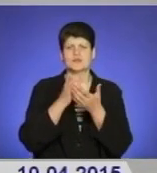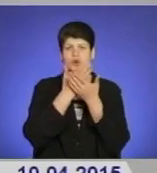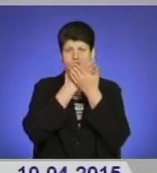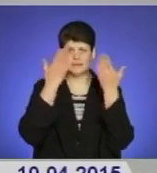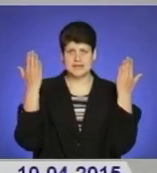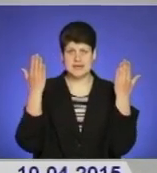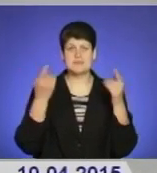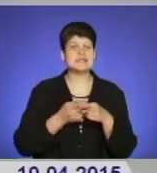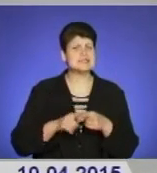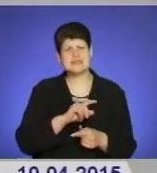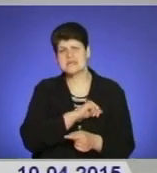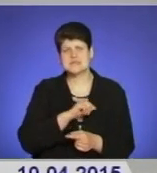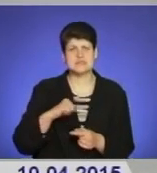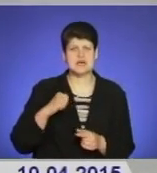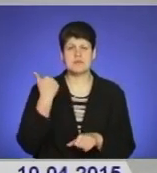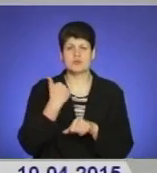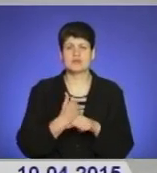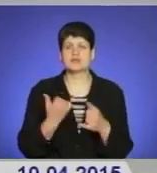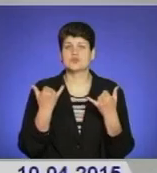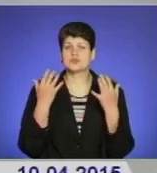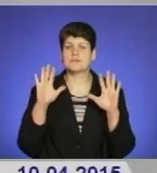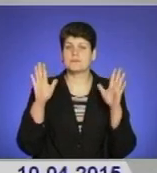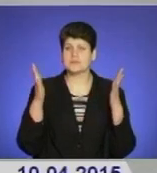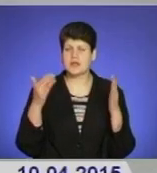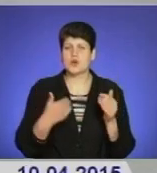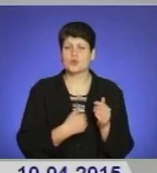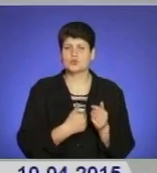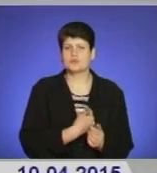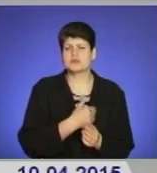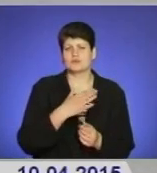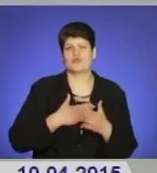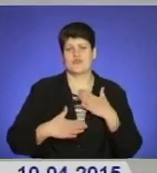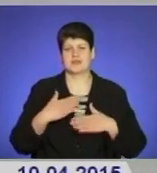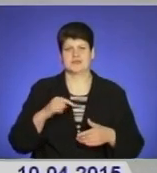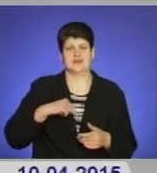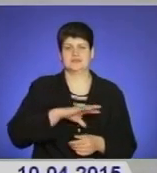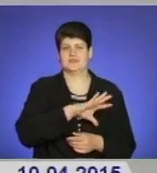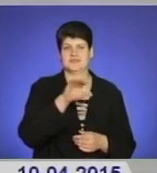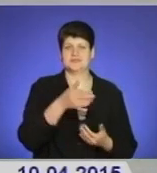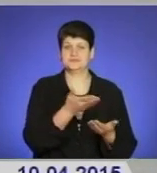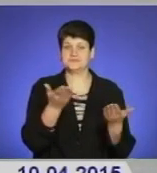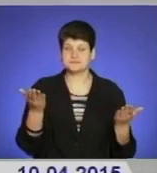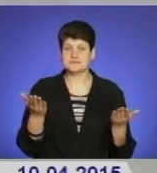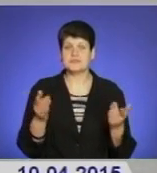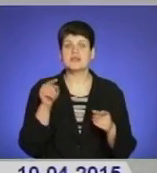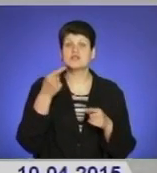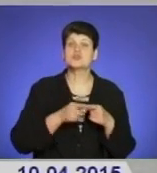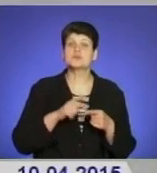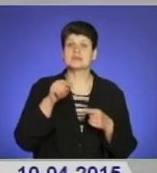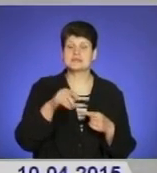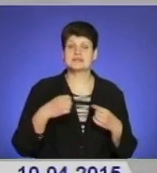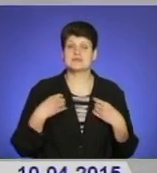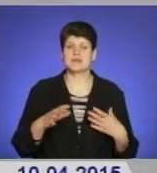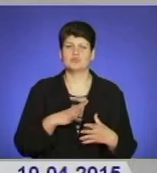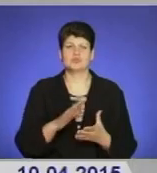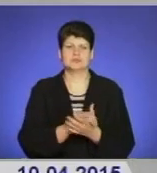є саме головне на теперішній момент. Хочу побажати, щоб був радісний настрій усіх, щоб ці свята пройшли